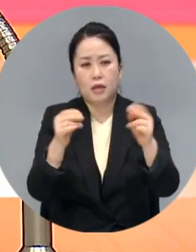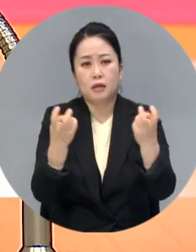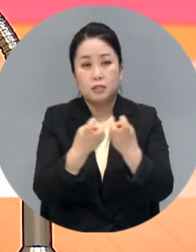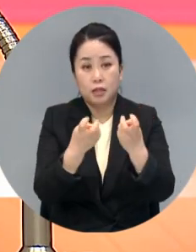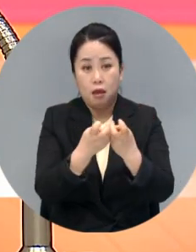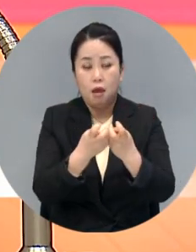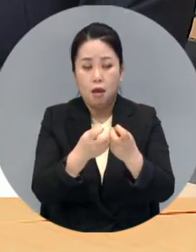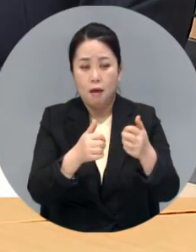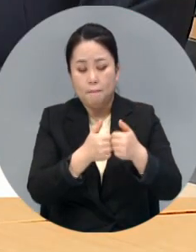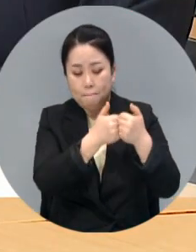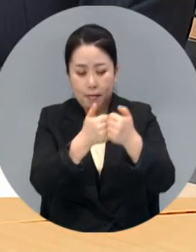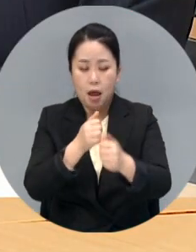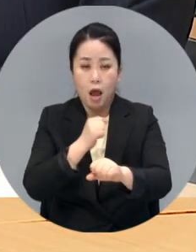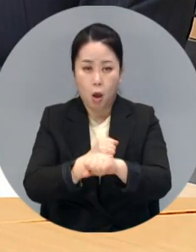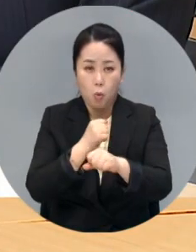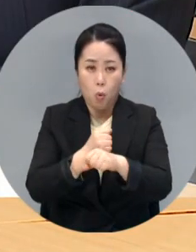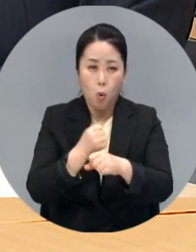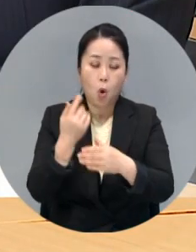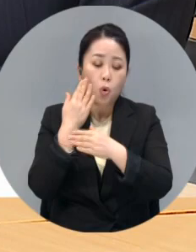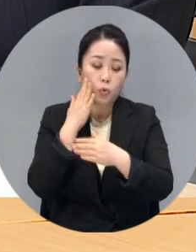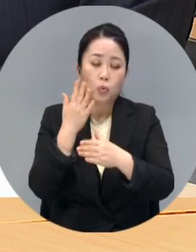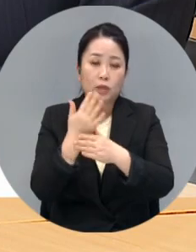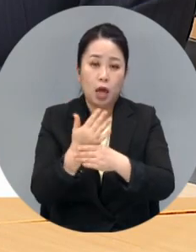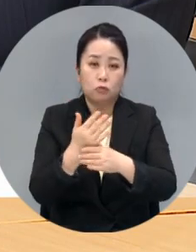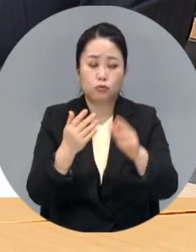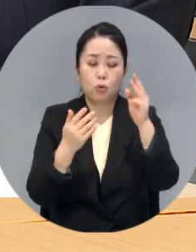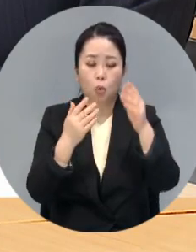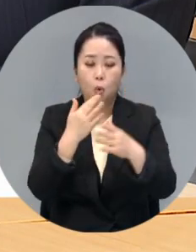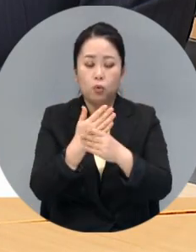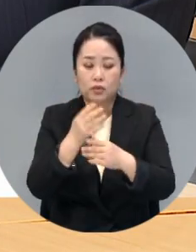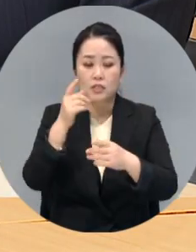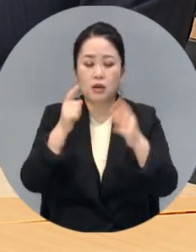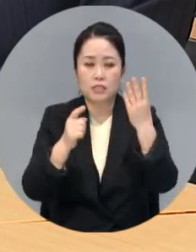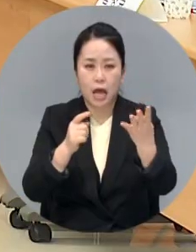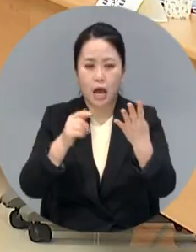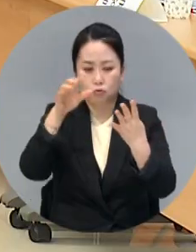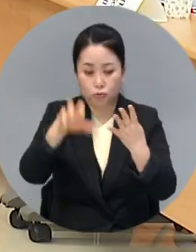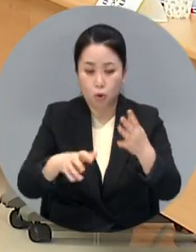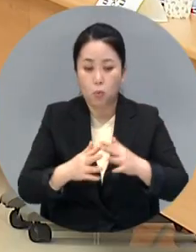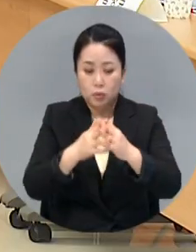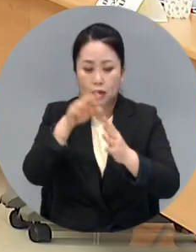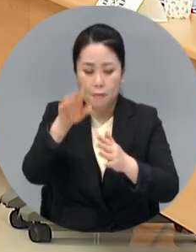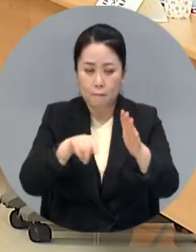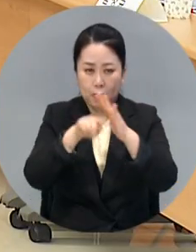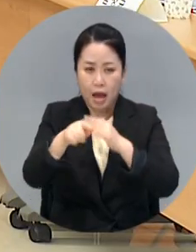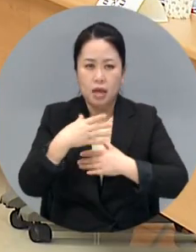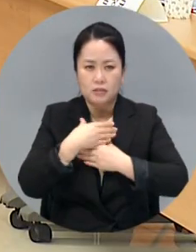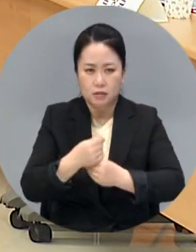온천사구역 재개발 현장을 방문해 안전보건 조치 준수 여부를 점검했습니다.